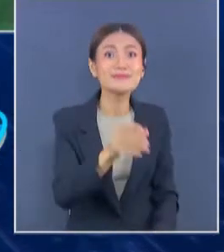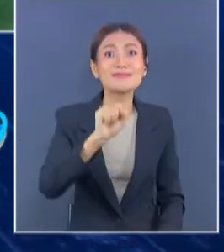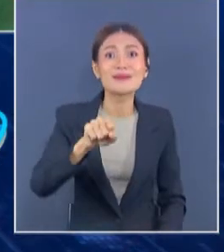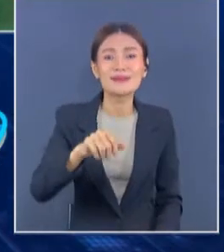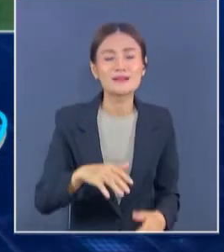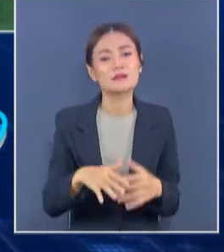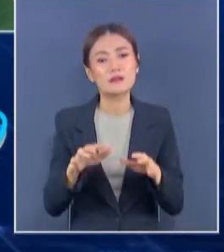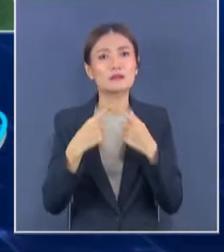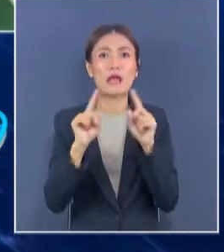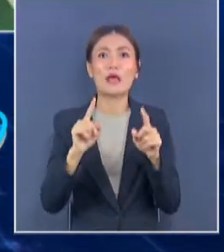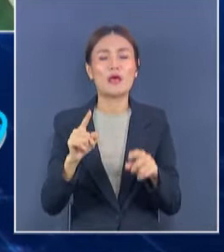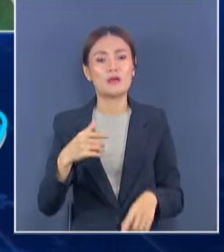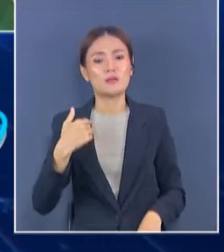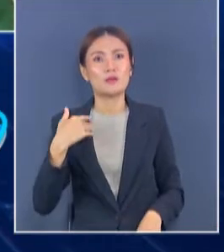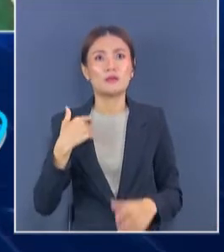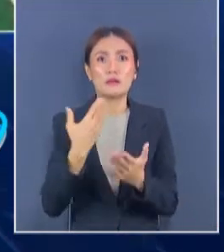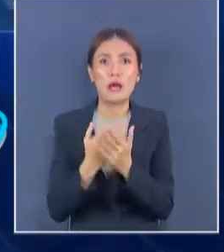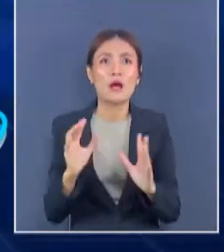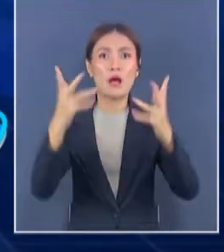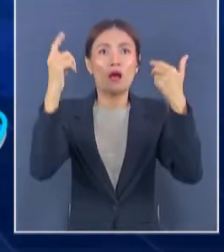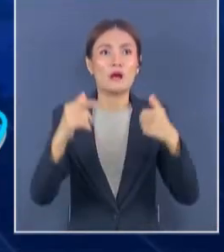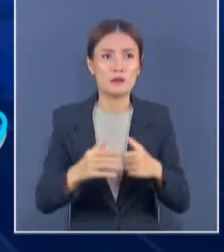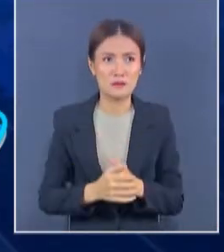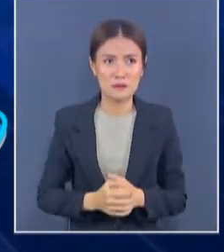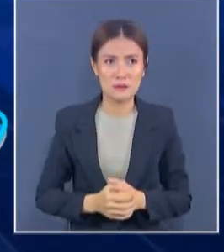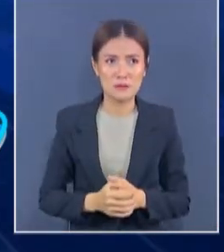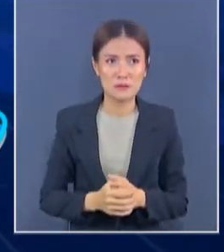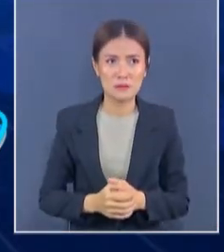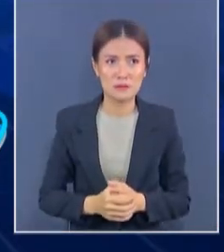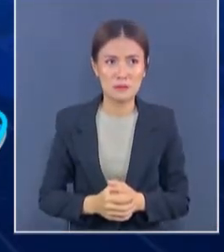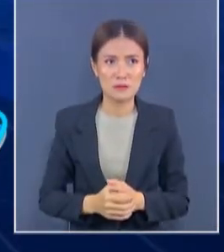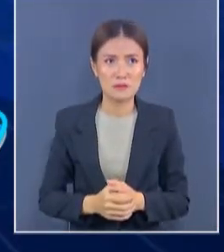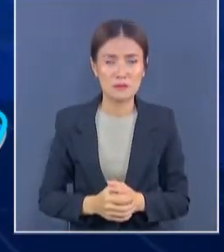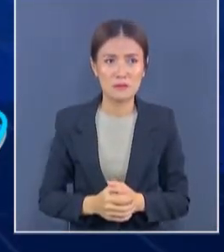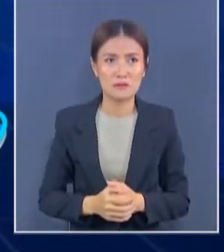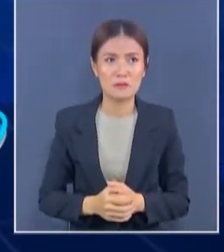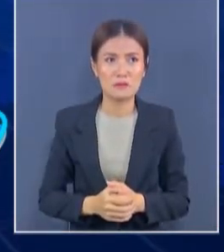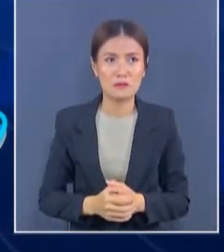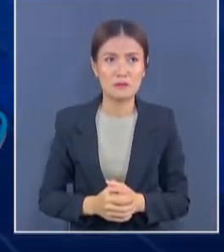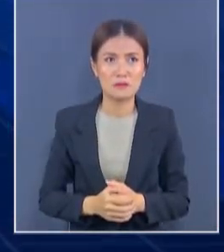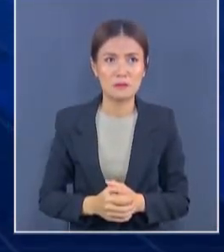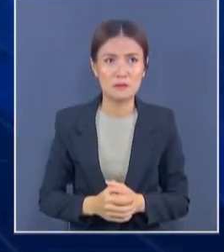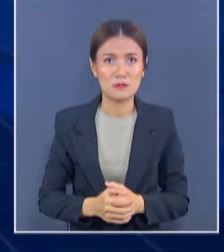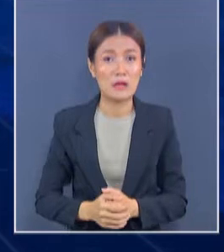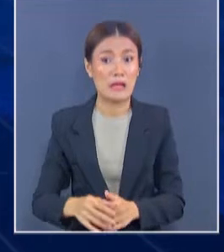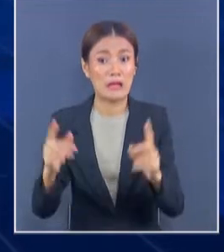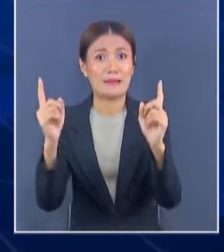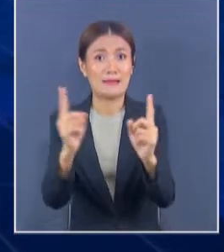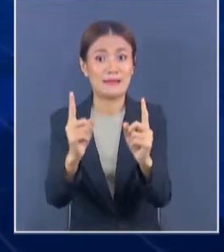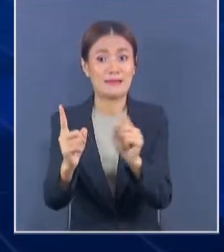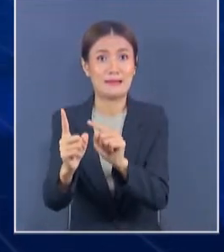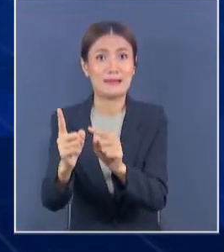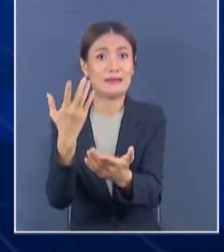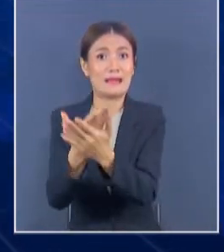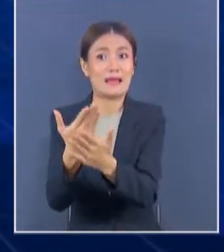มีการหักหัวคิวกันเกิดขึ้นครับลูกชายคู่กรณีให้ให้เงินมาหมื่นสี่ให้